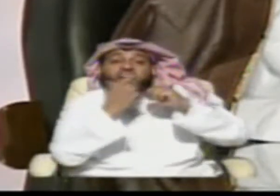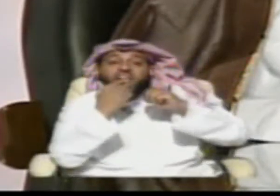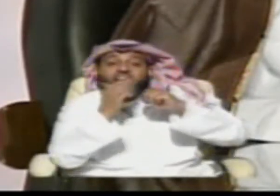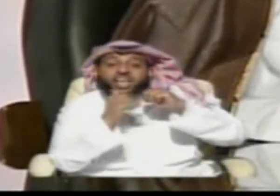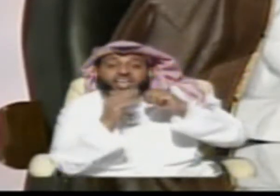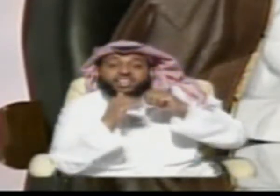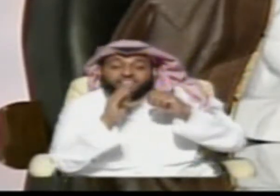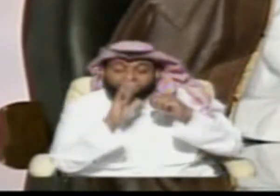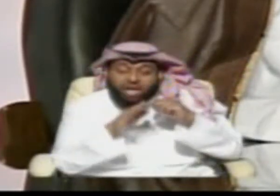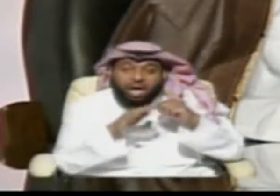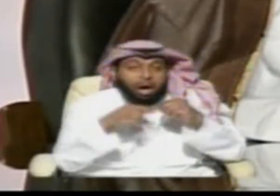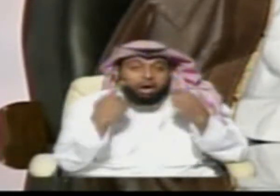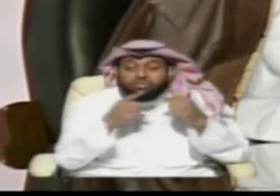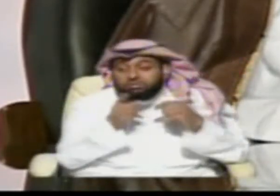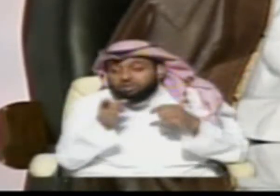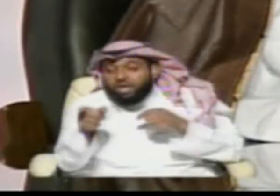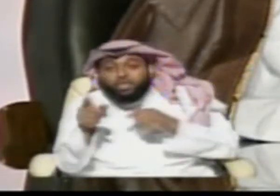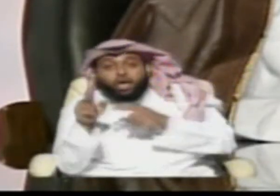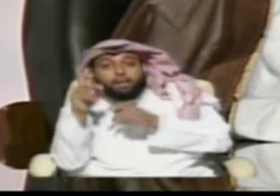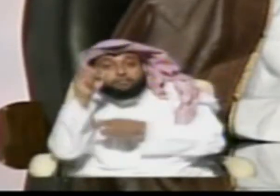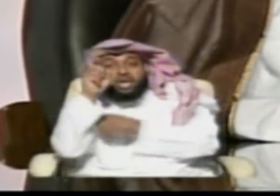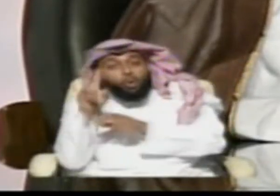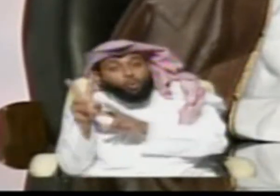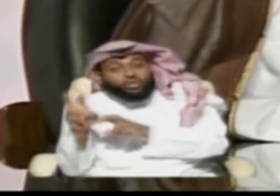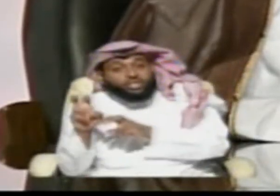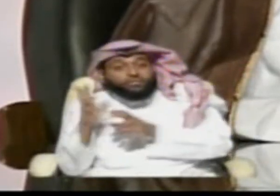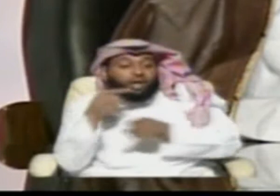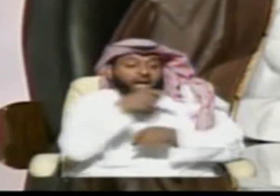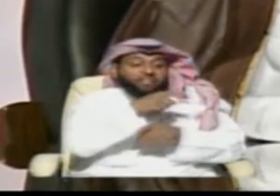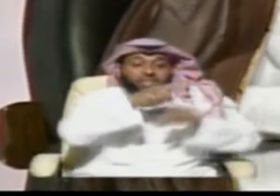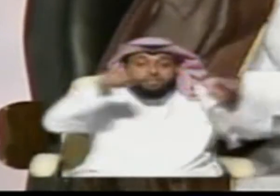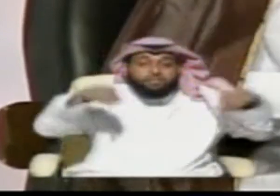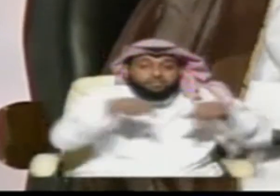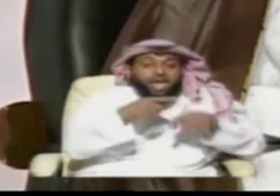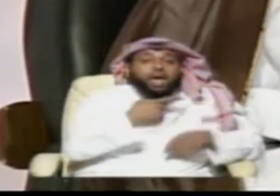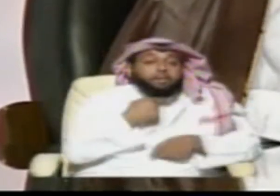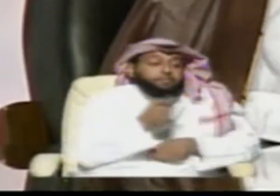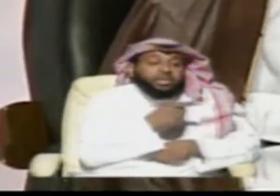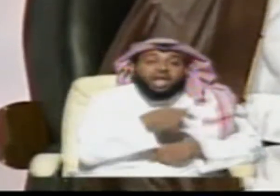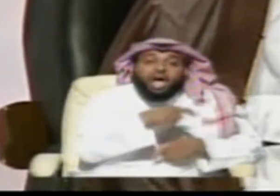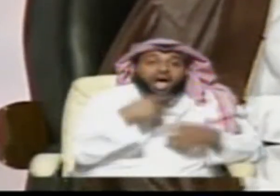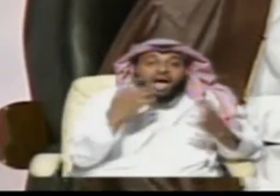يخرجنا إلى الصلاة يشهدنا إلى المصلى يشهدنا